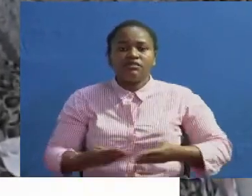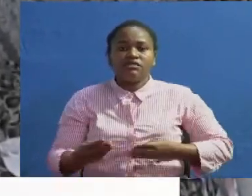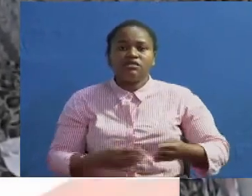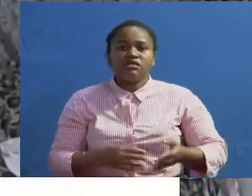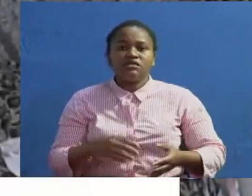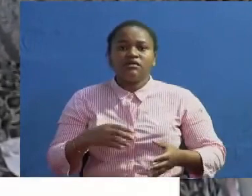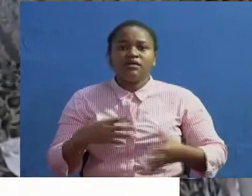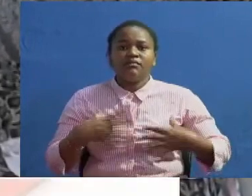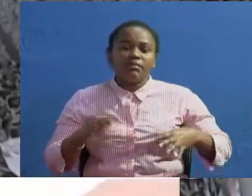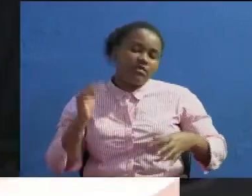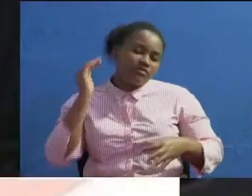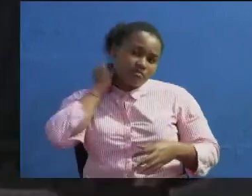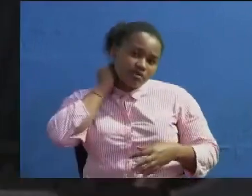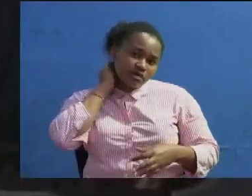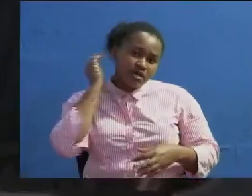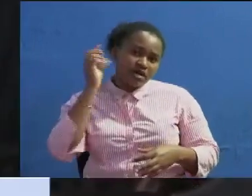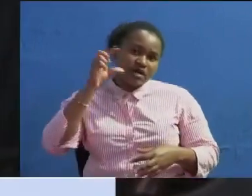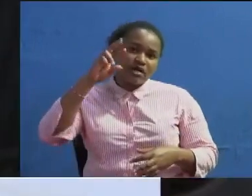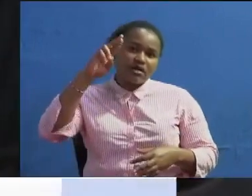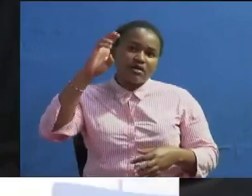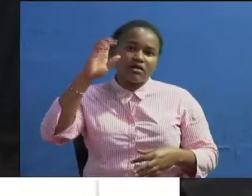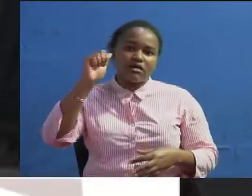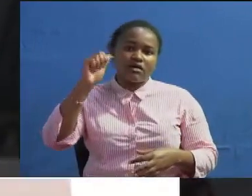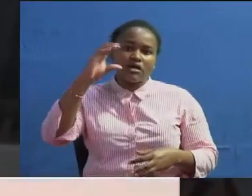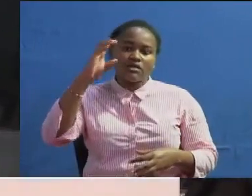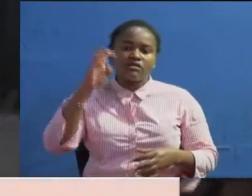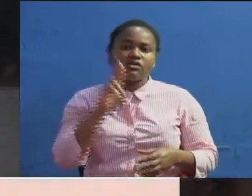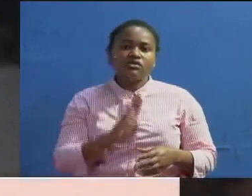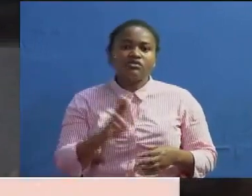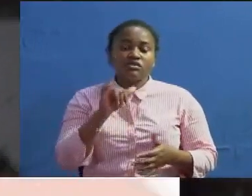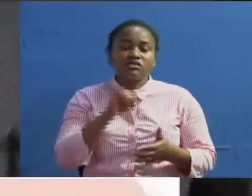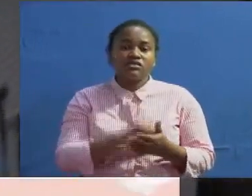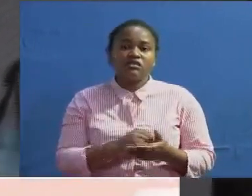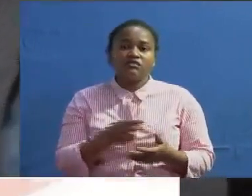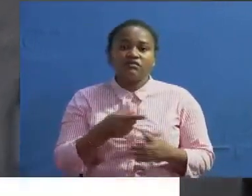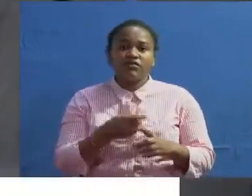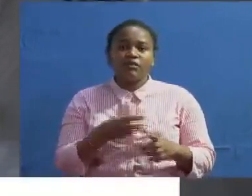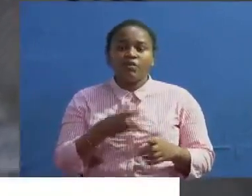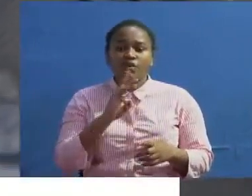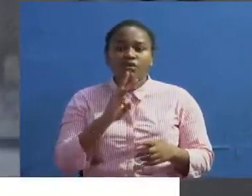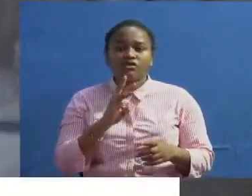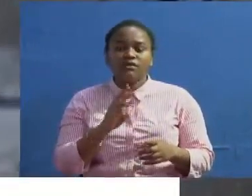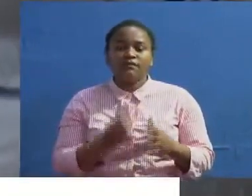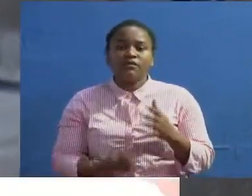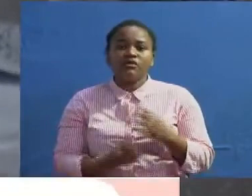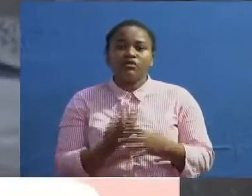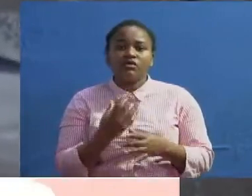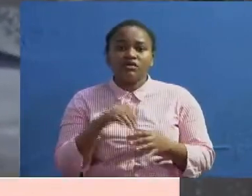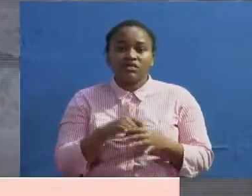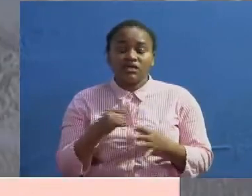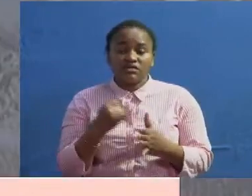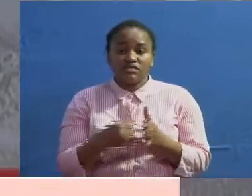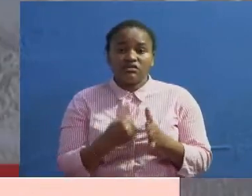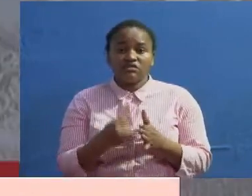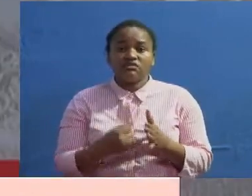Mkazi wa Murang'a Grace Wairimu anatumia nishati inayotokana na maji iliyozalishwa katika kiwanda